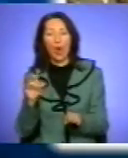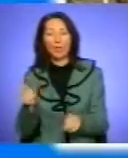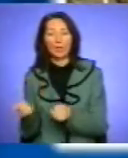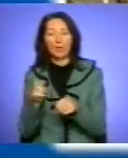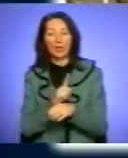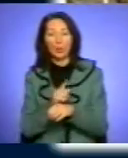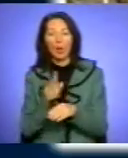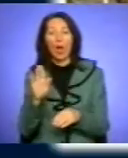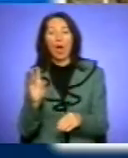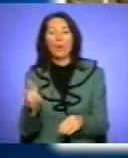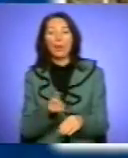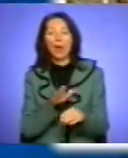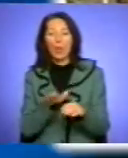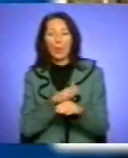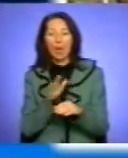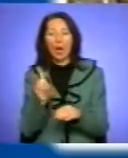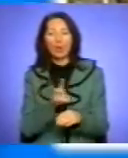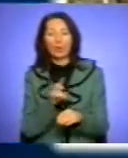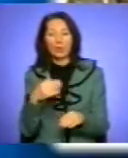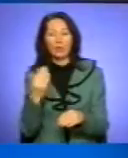всієї України Блаженніший Володимир.